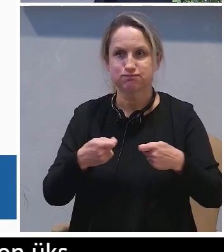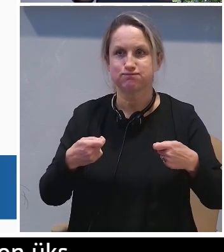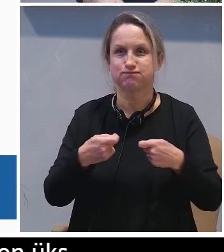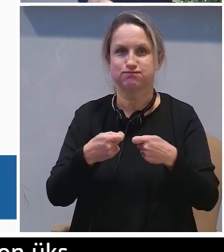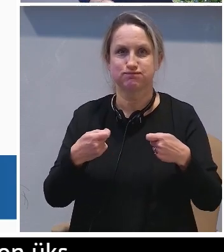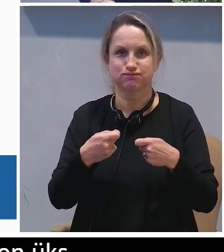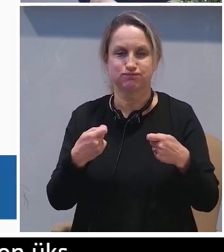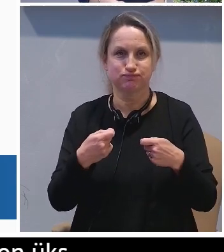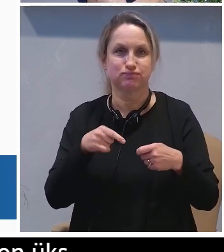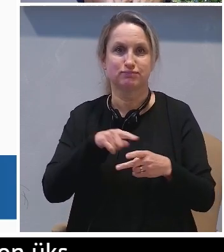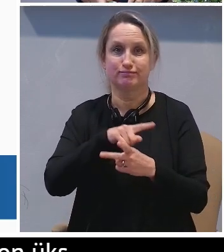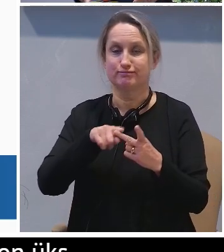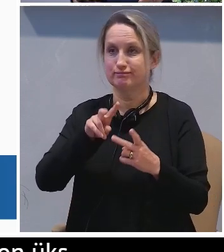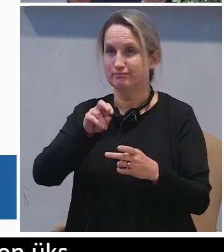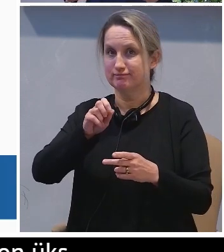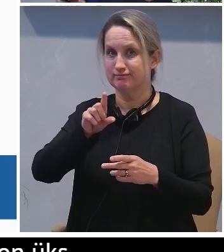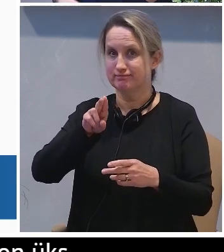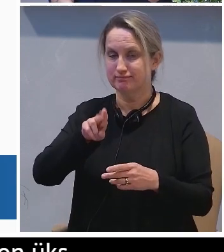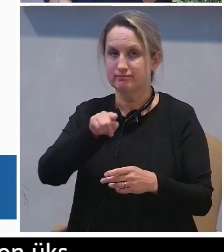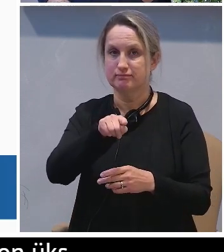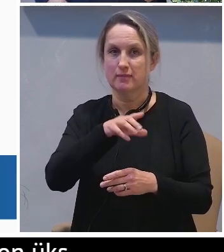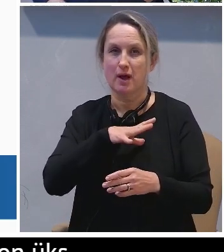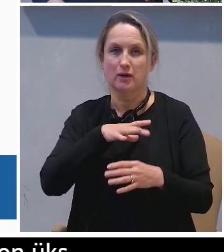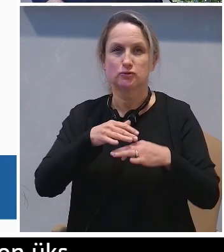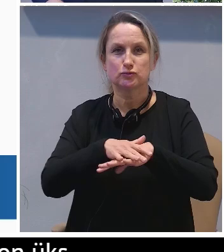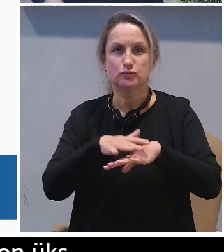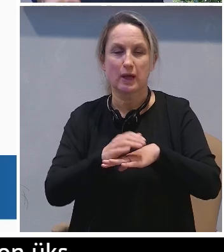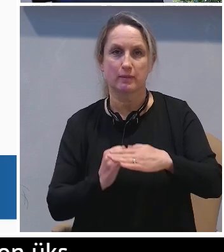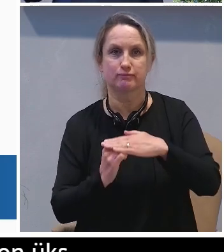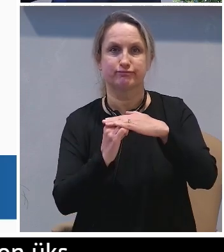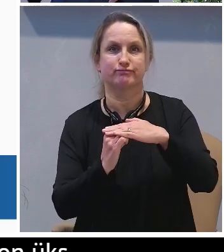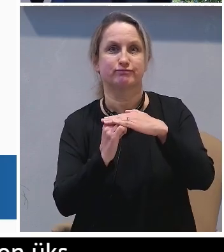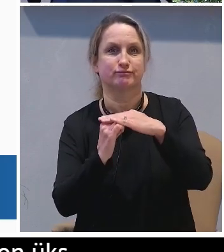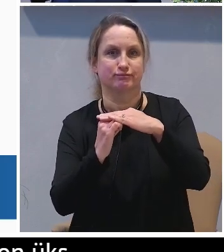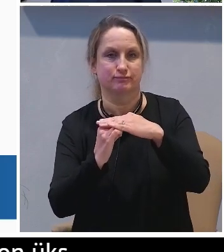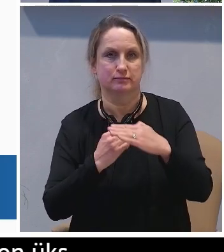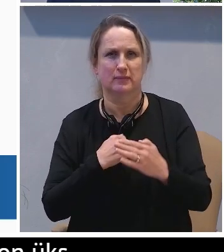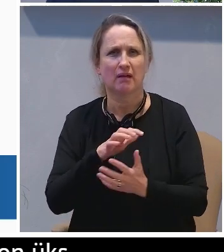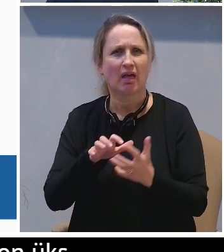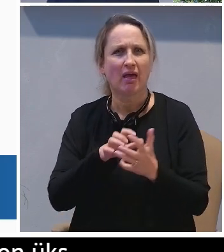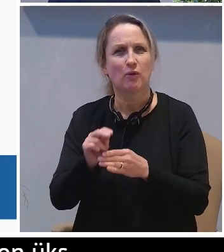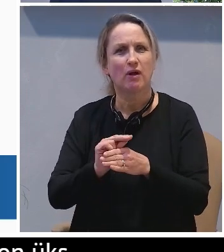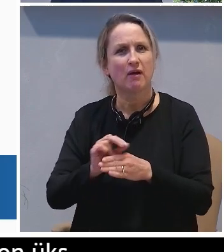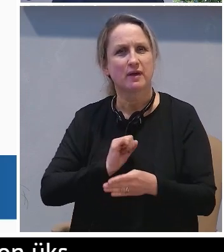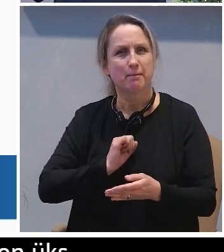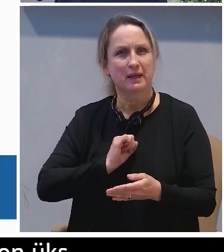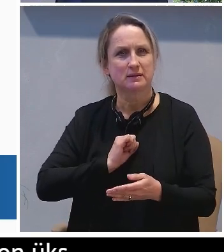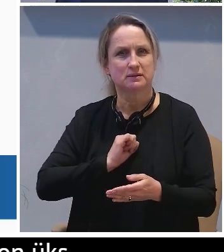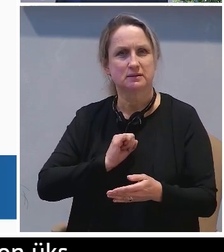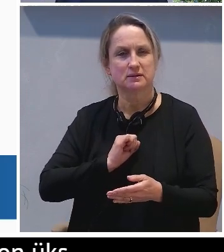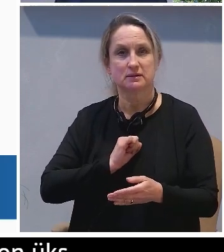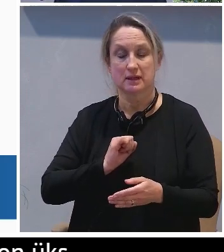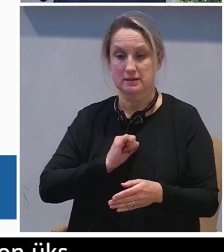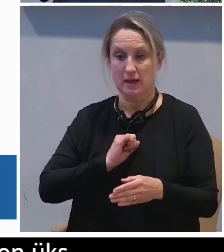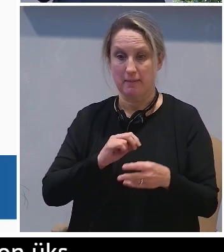nagu üleval hoiab. Teine suur probleem, It's miks on seda keeruline teha, kuna mainly see geen on supportive suur, siis seal on protein.